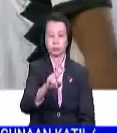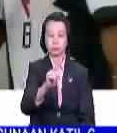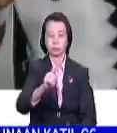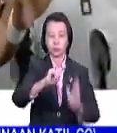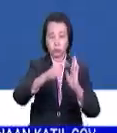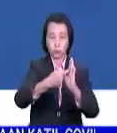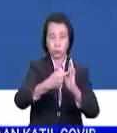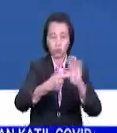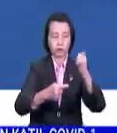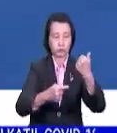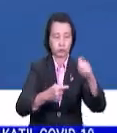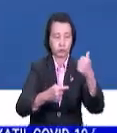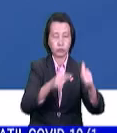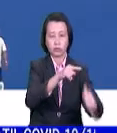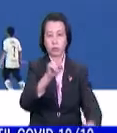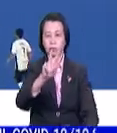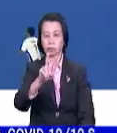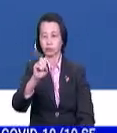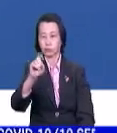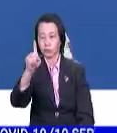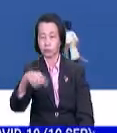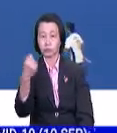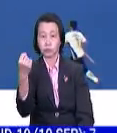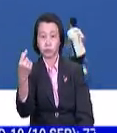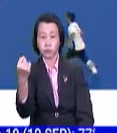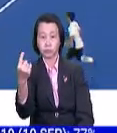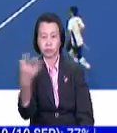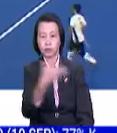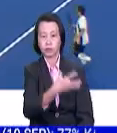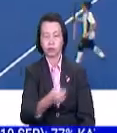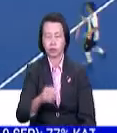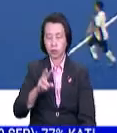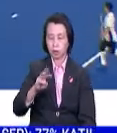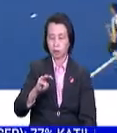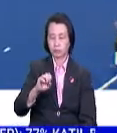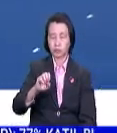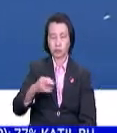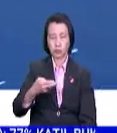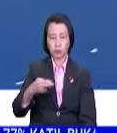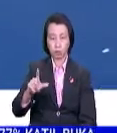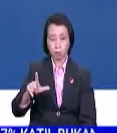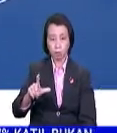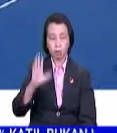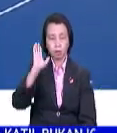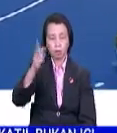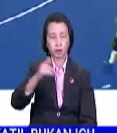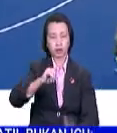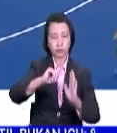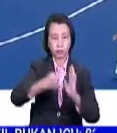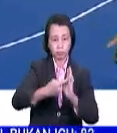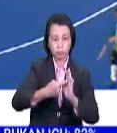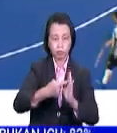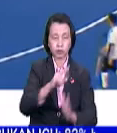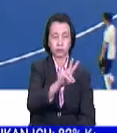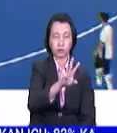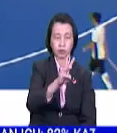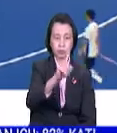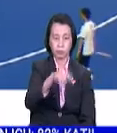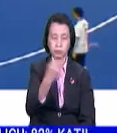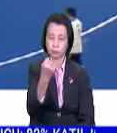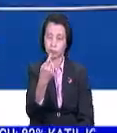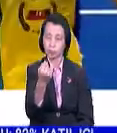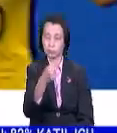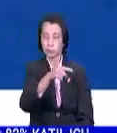bermula pada 10 hingga 20 November ini, manakala MJHL 2021 bakal berlangsung bermula 26